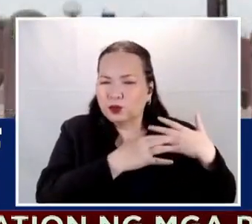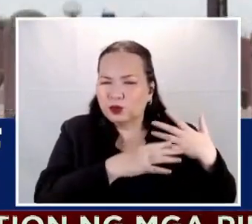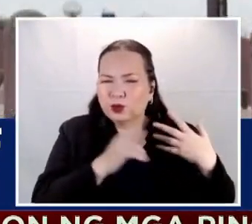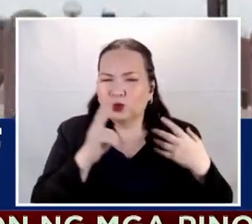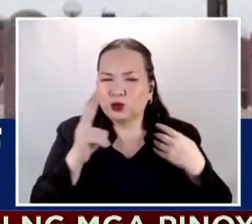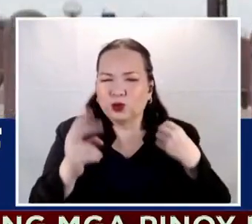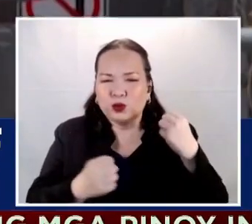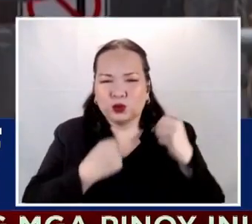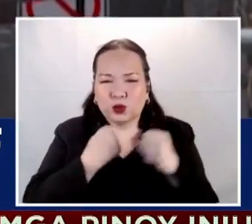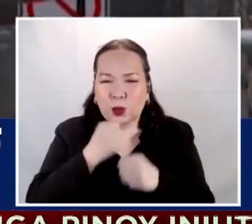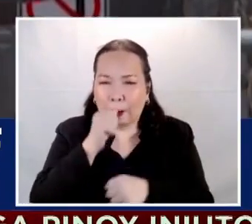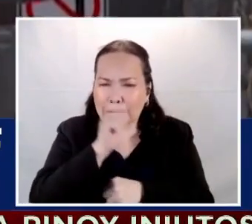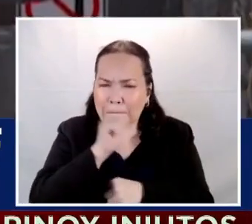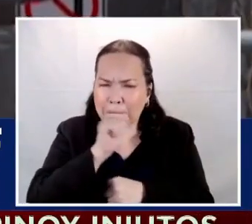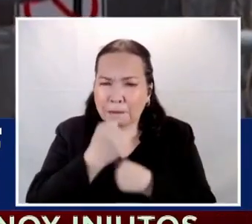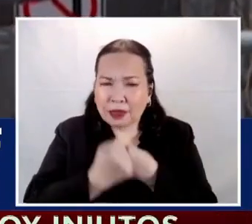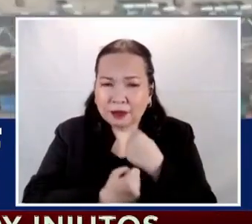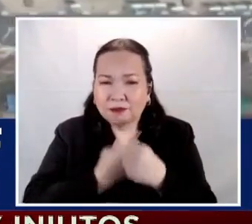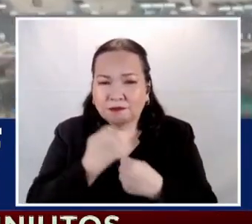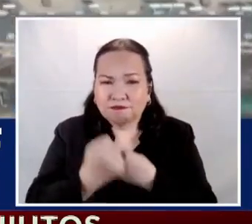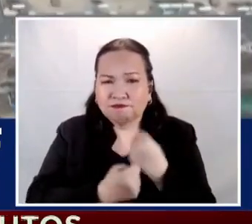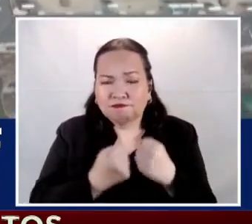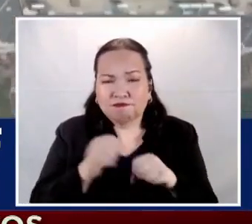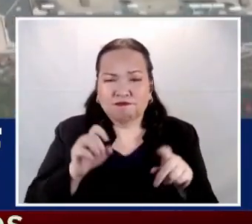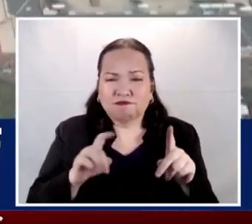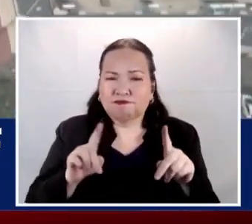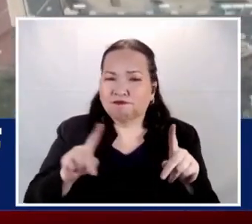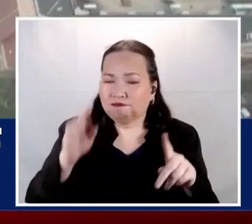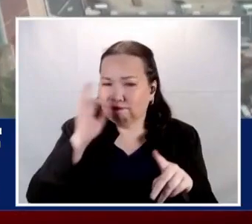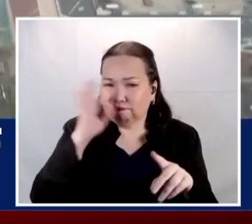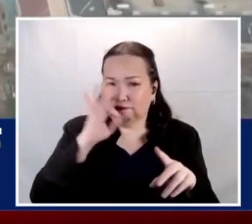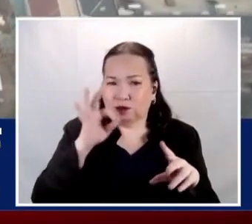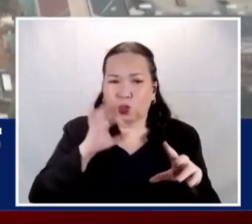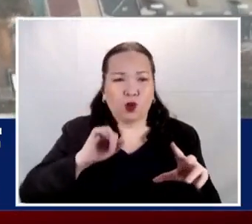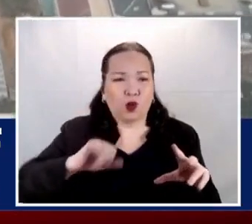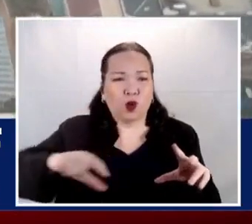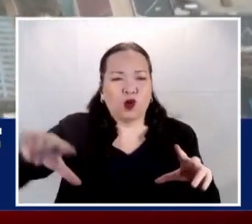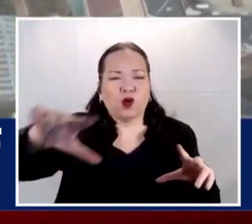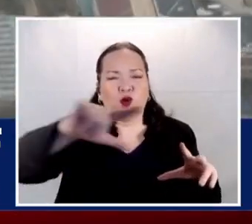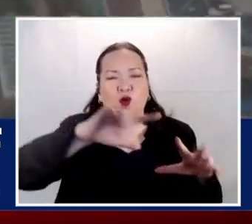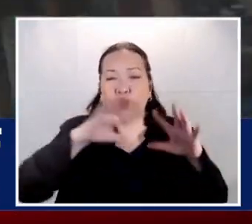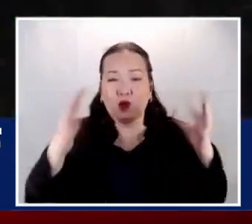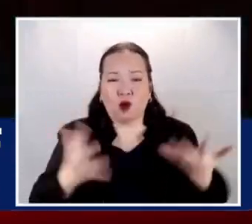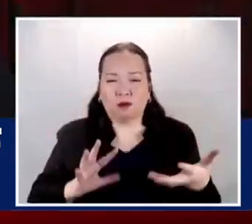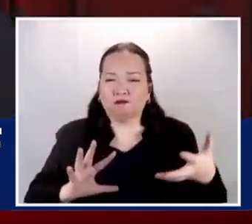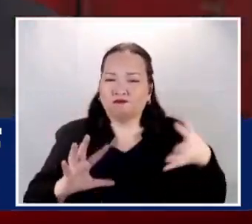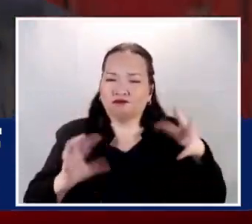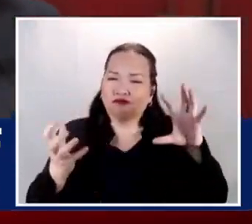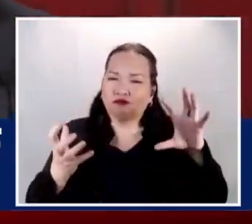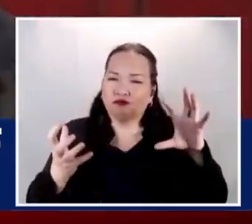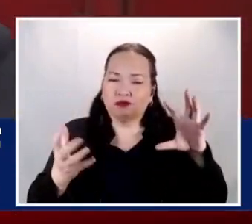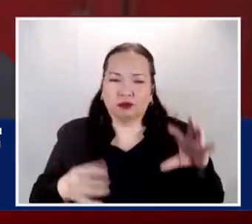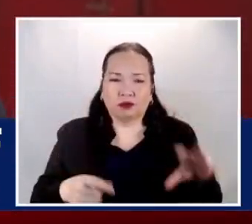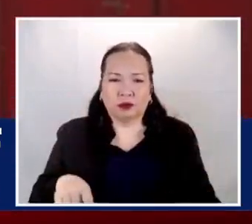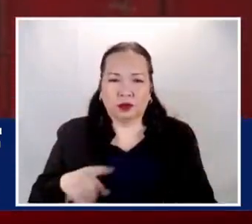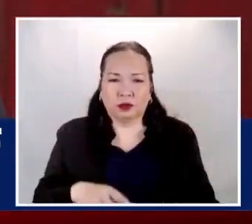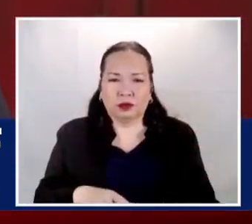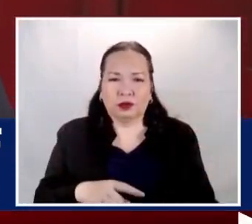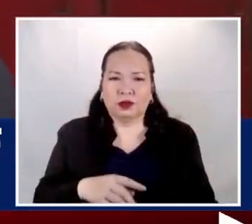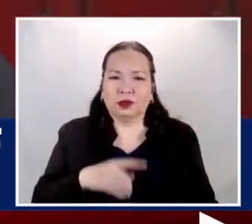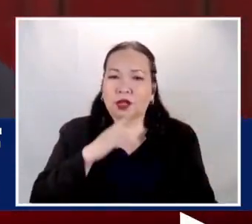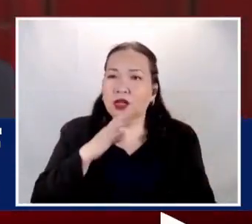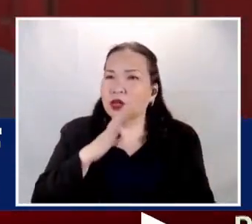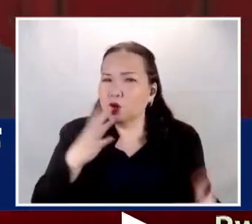Pilipino at naging dahilan ng mistulang pagtigil ng buong mundo. Yung walang number, wala na